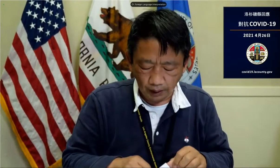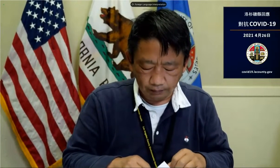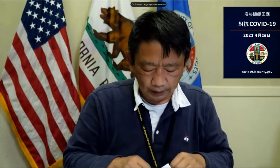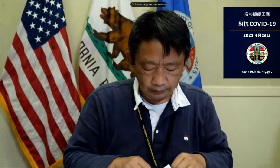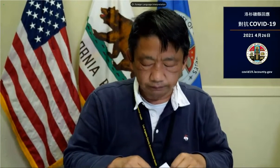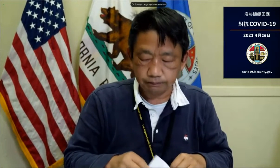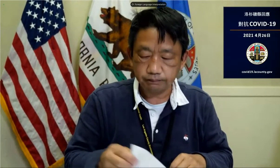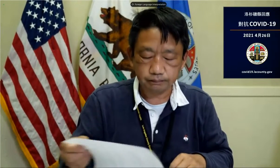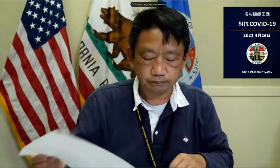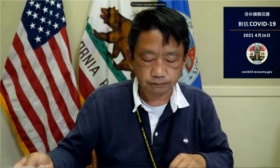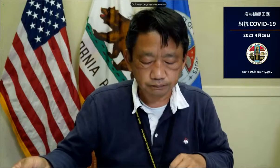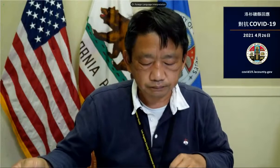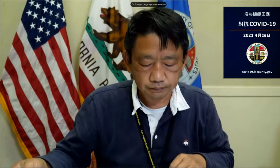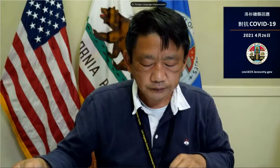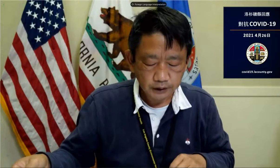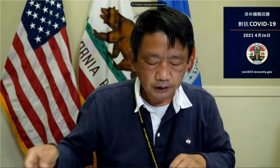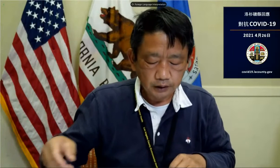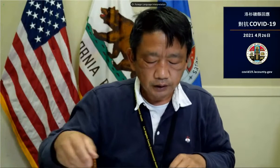123.18例，